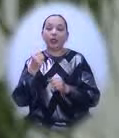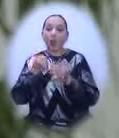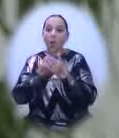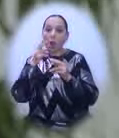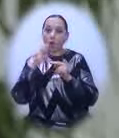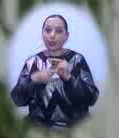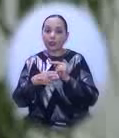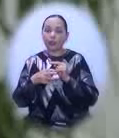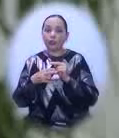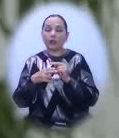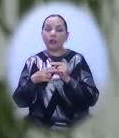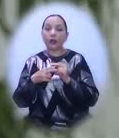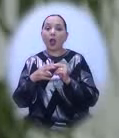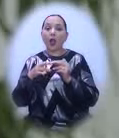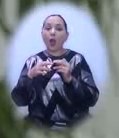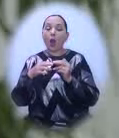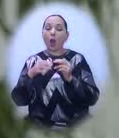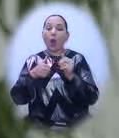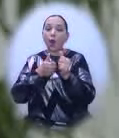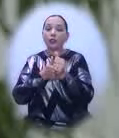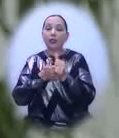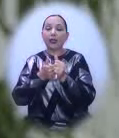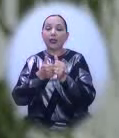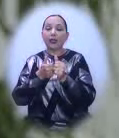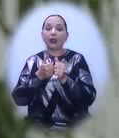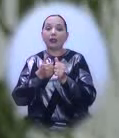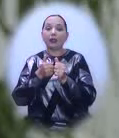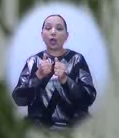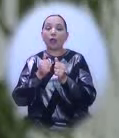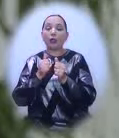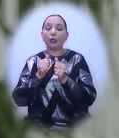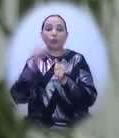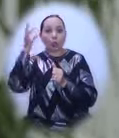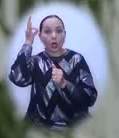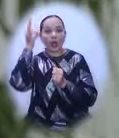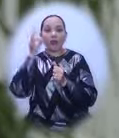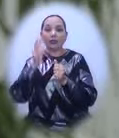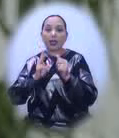oxirgacha va ortidagi taroqning ortidagi tolalarni qaychilab olamiz.